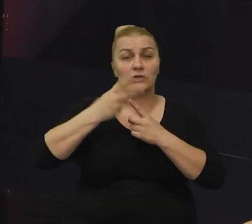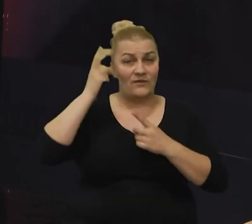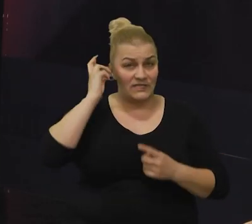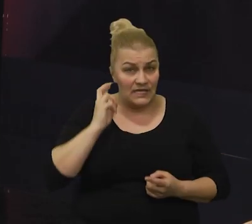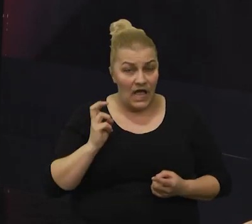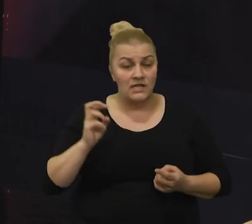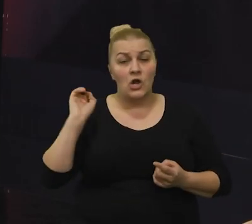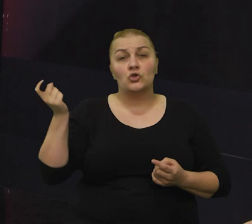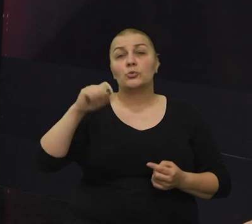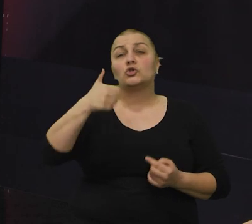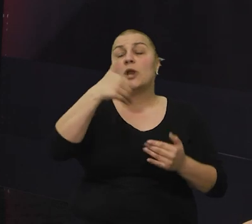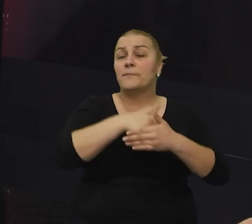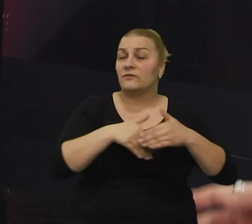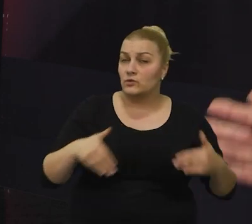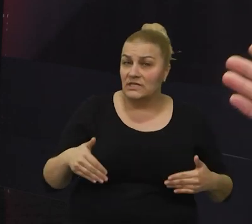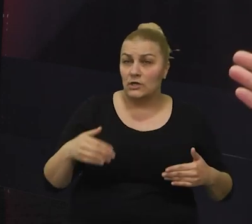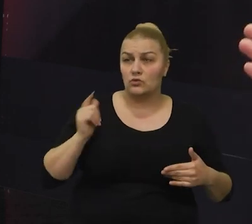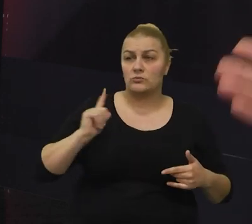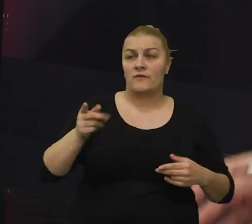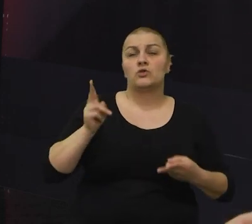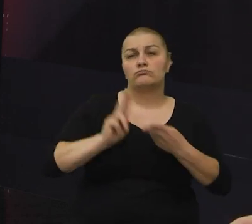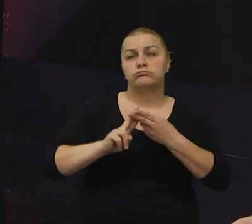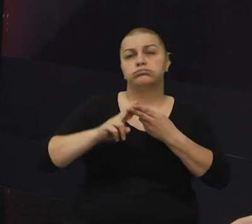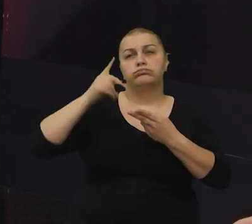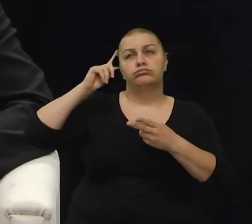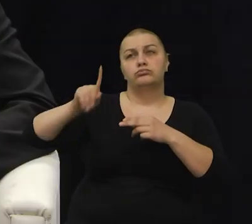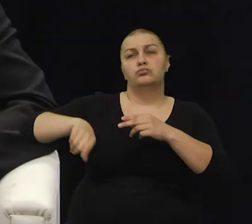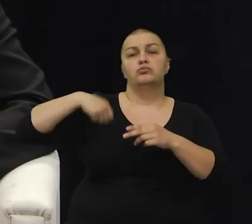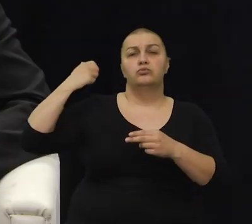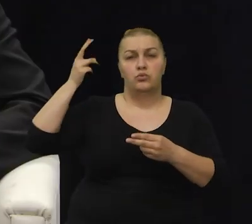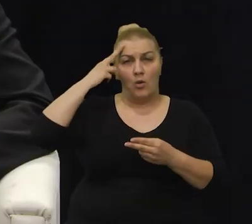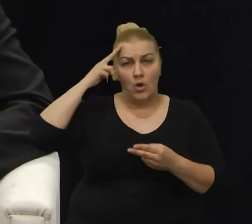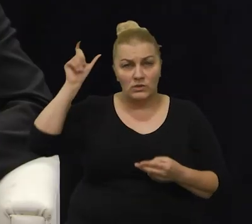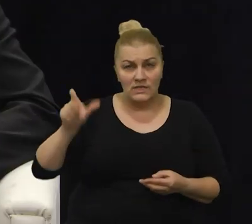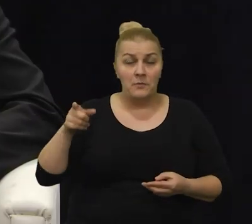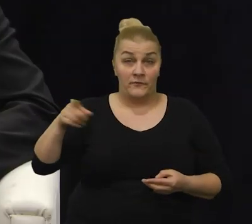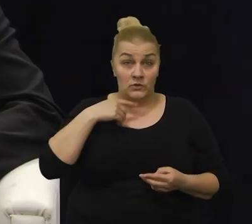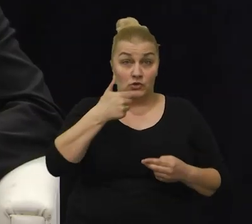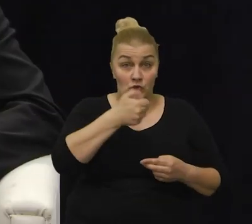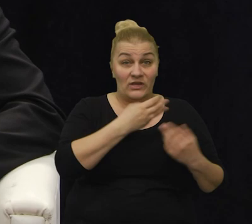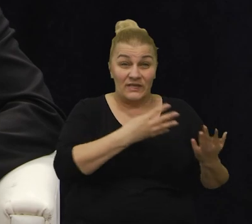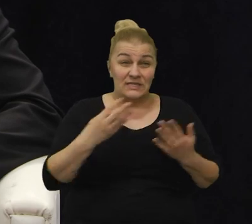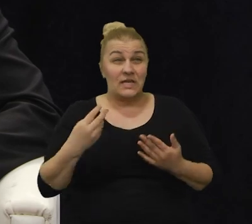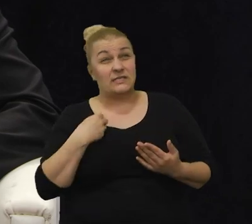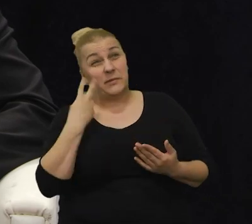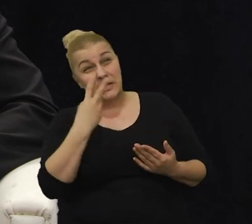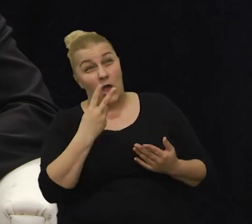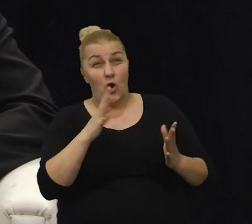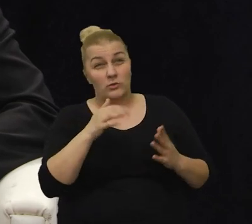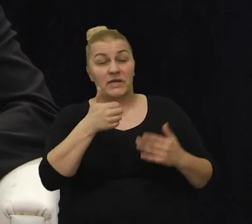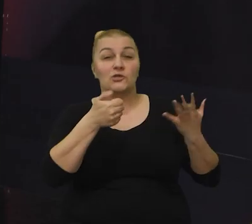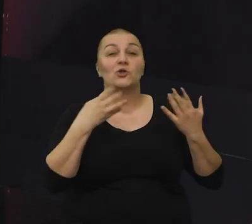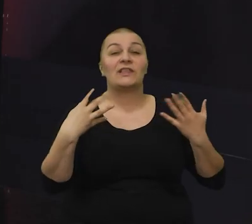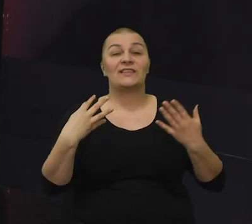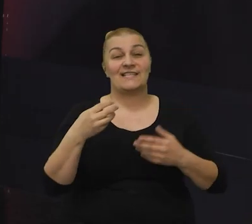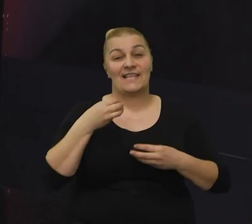Jadran, dobrodošli na prvu crtu. Znamo se već dugi niz godina i kažete vrba od 199, gledao sam barem